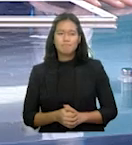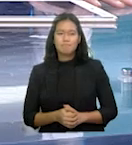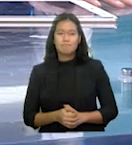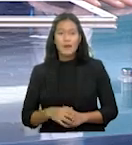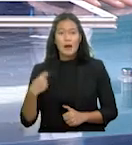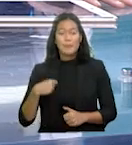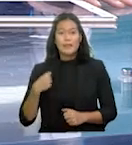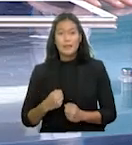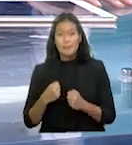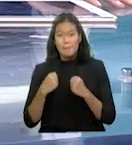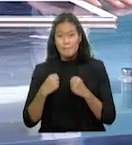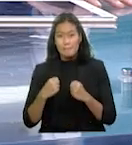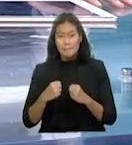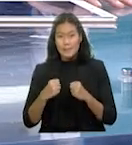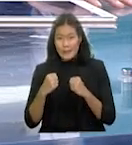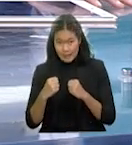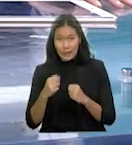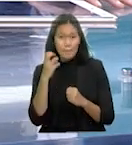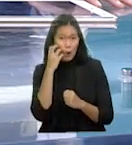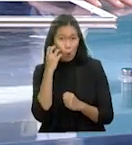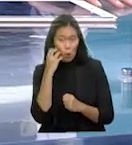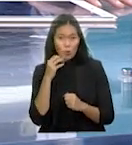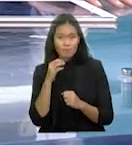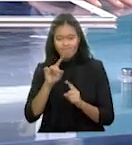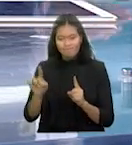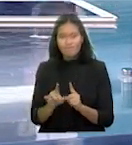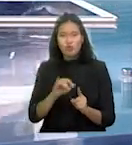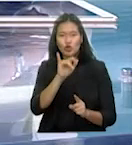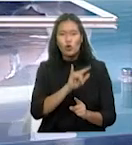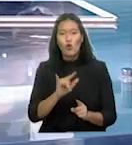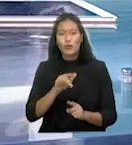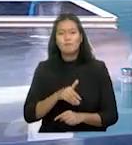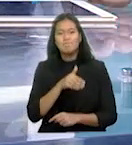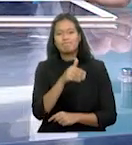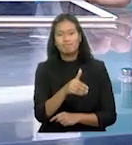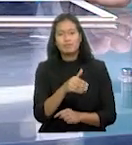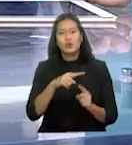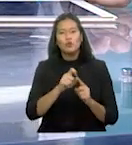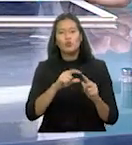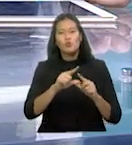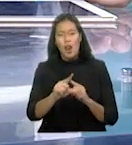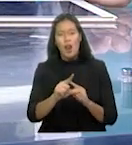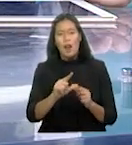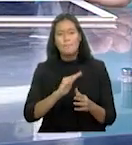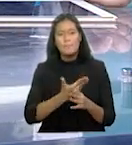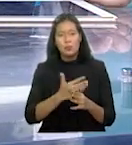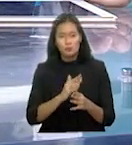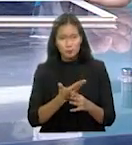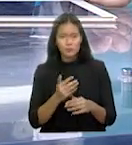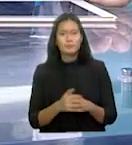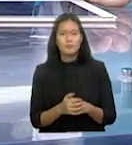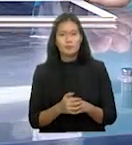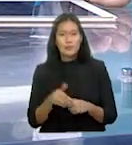Pemirsa, Menteri Pertahanan Prabowo Subianto mendampingi Presiden Joko Widodo ke wilayah Tual, Kabupaten Maluku Tenggara, Provinsi Maluku.